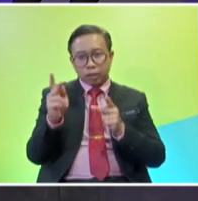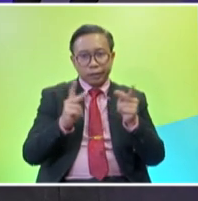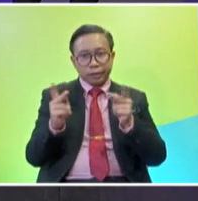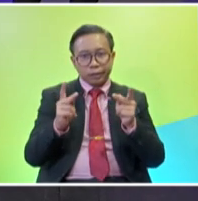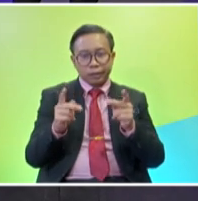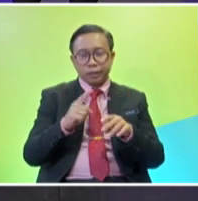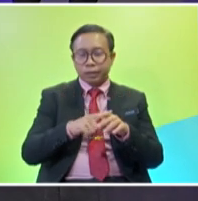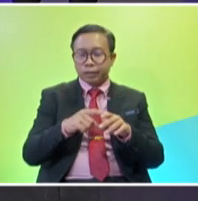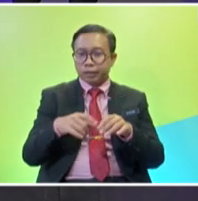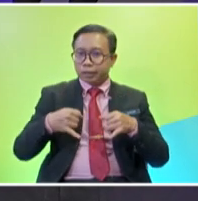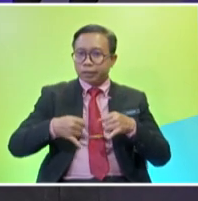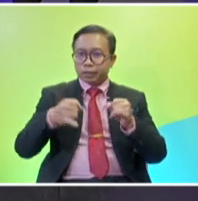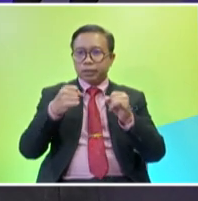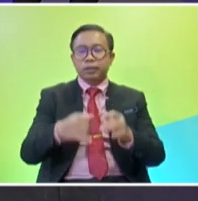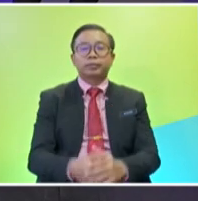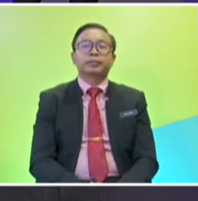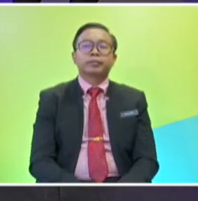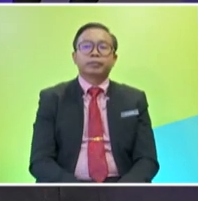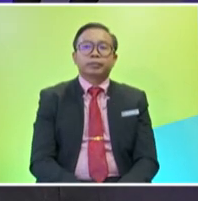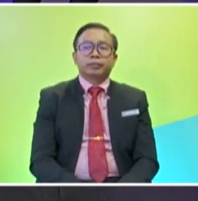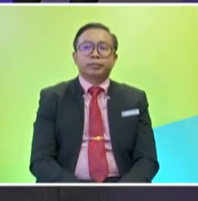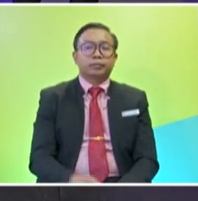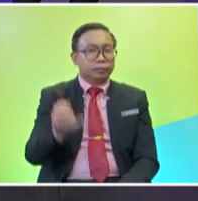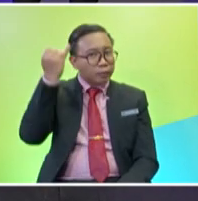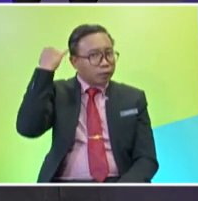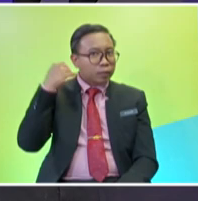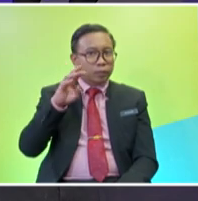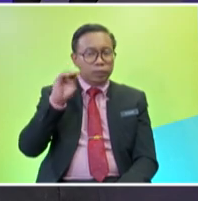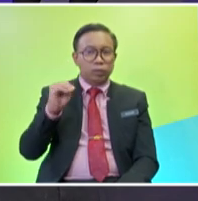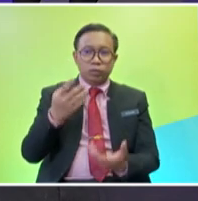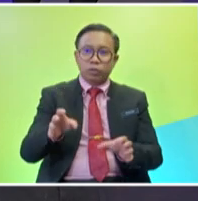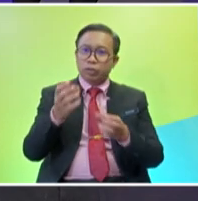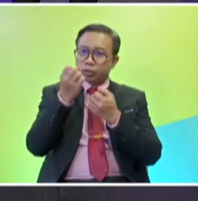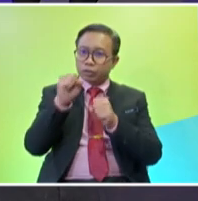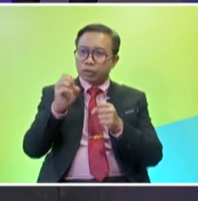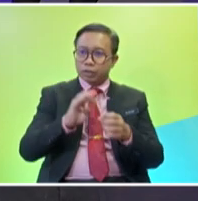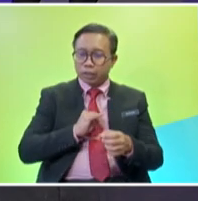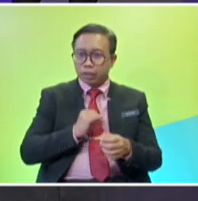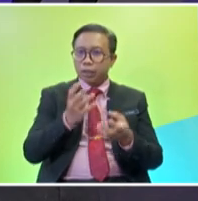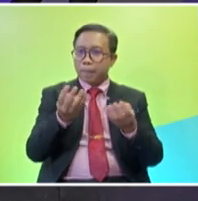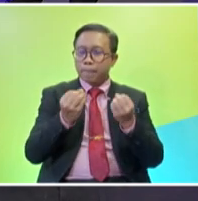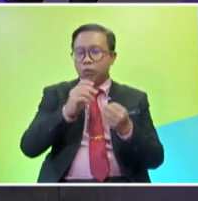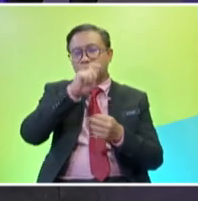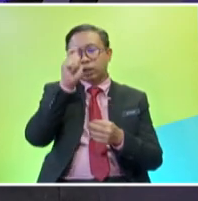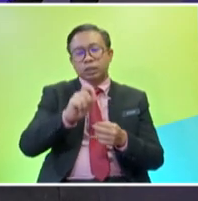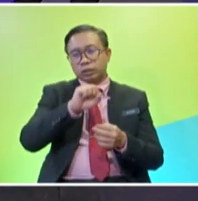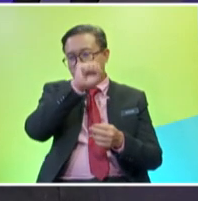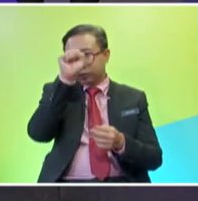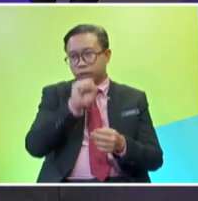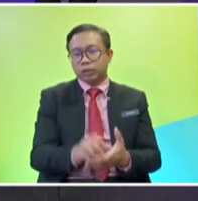di jalan-jalan raya Oke baiklah Ivan dan murid-murid rumah kalebes dia seenak tanya soalan soalan